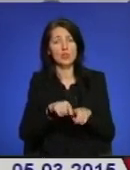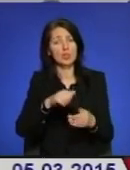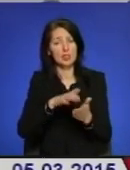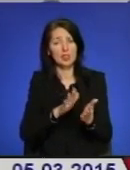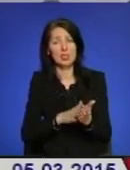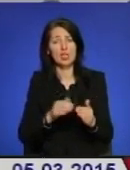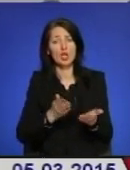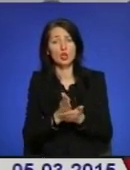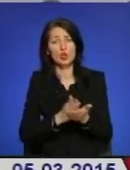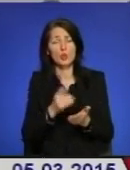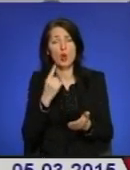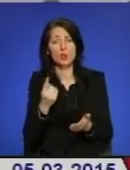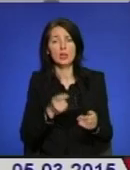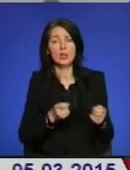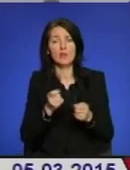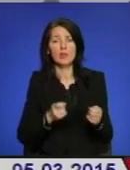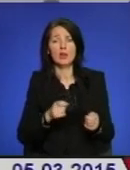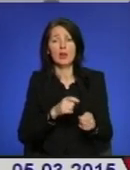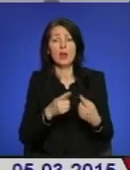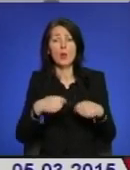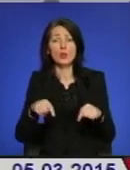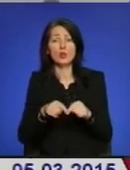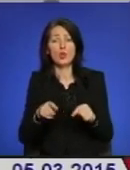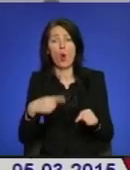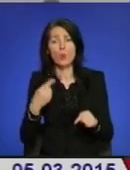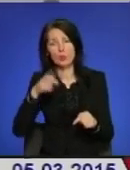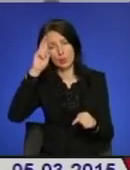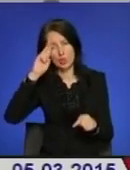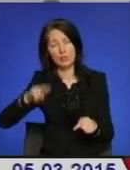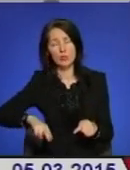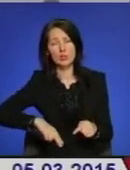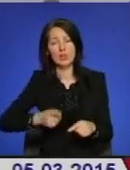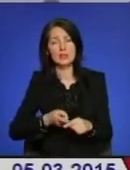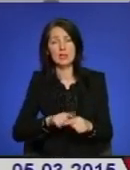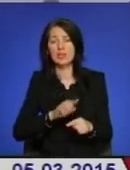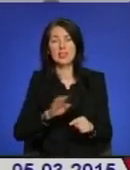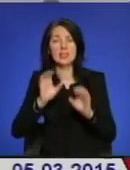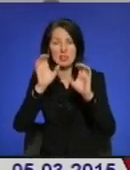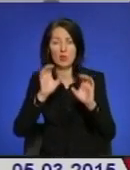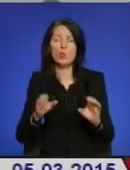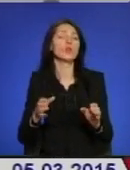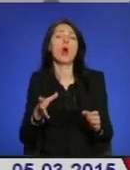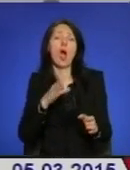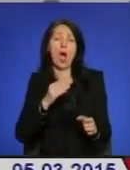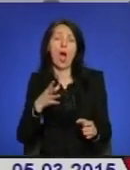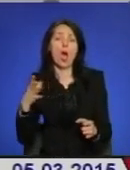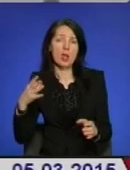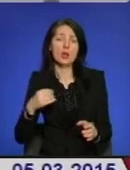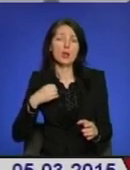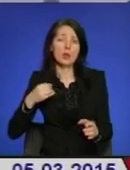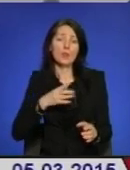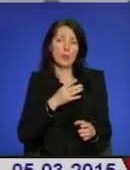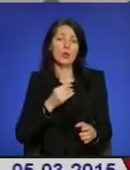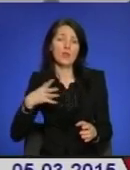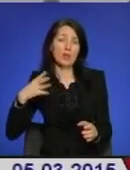керівник підрозділу обласної державної адміністрації, яка незаконно привласнила бюджетні кошти, 2 міліціонери,